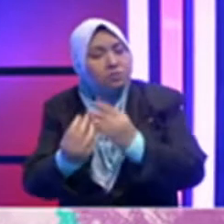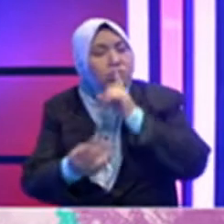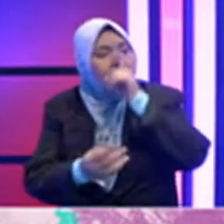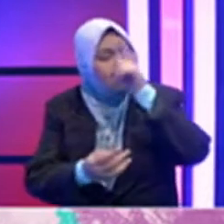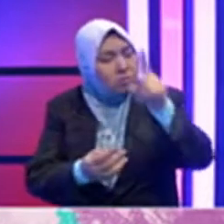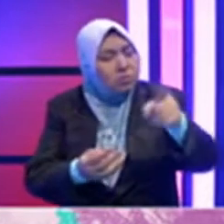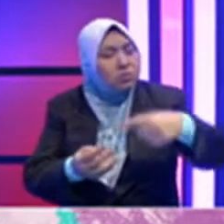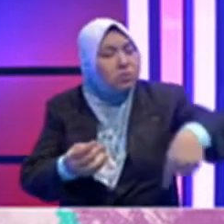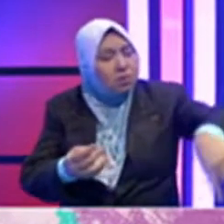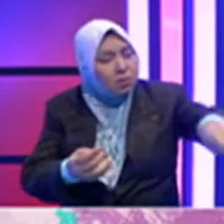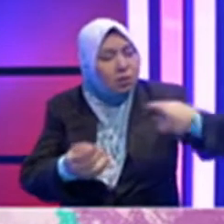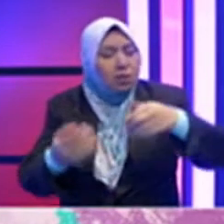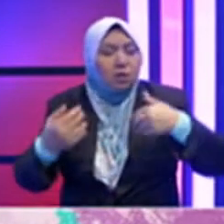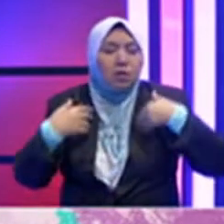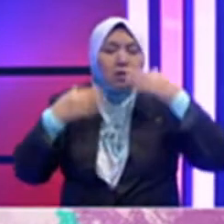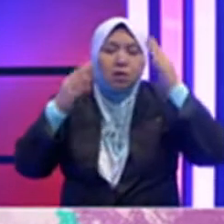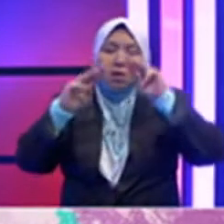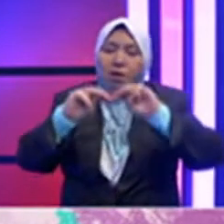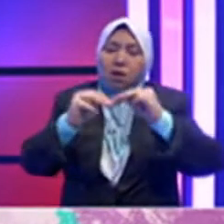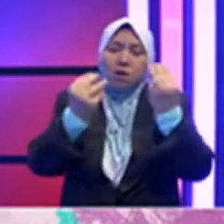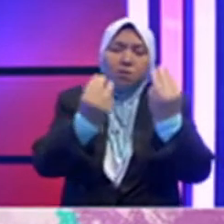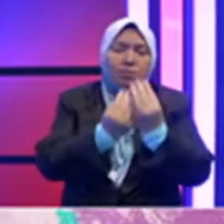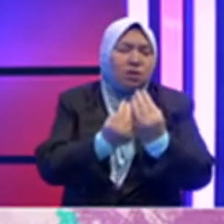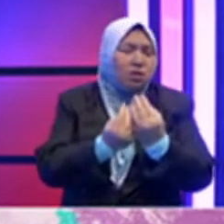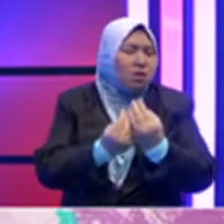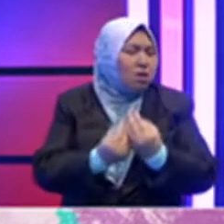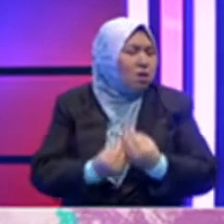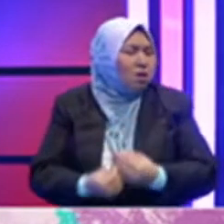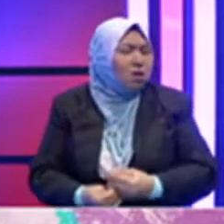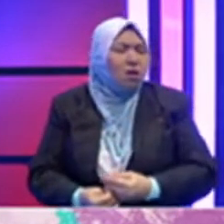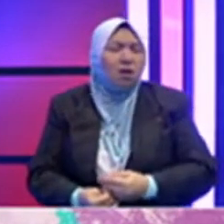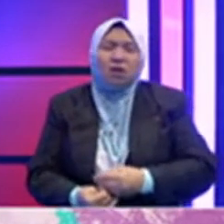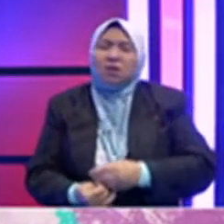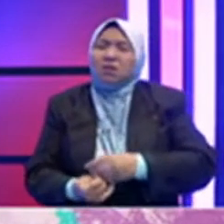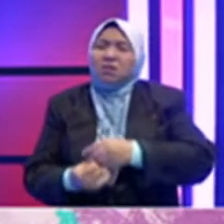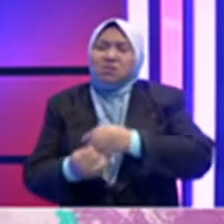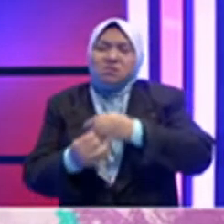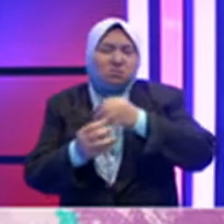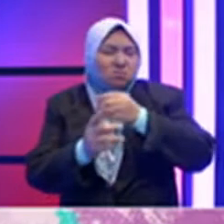إنهم كانوا قوما